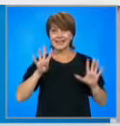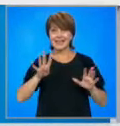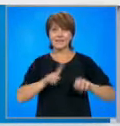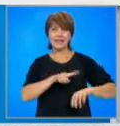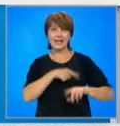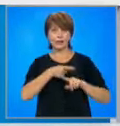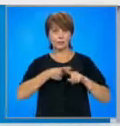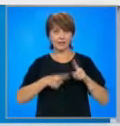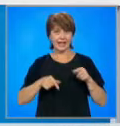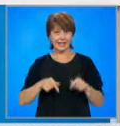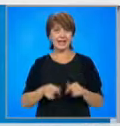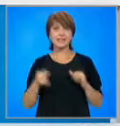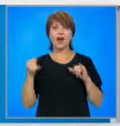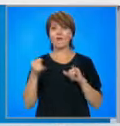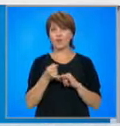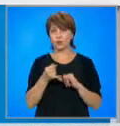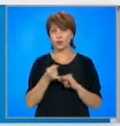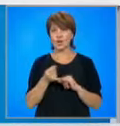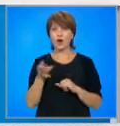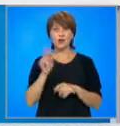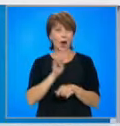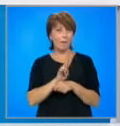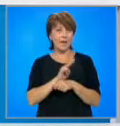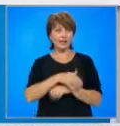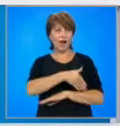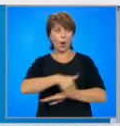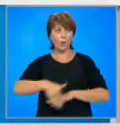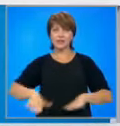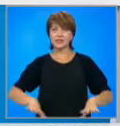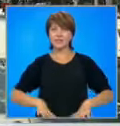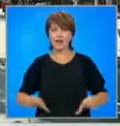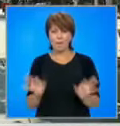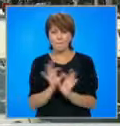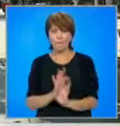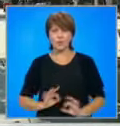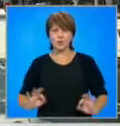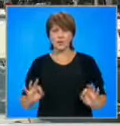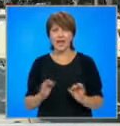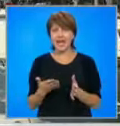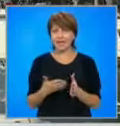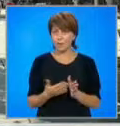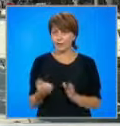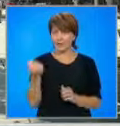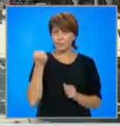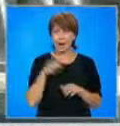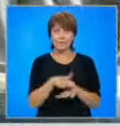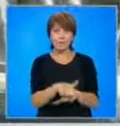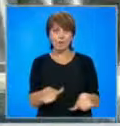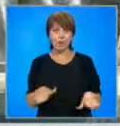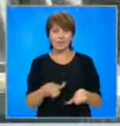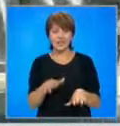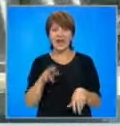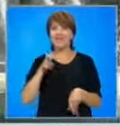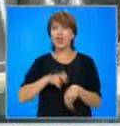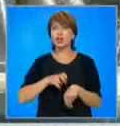половина достигнаха днес температурите в Русе. Още по обяд улиците на града опустяха. И въпреки забраната за плуване във водите